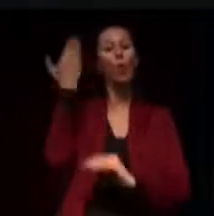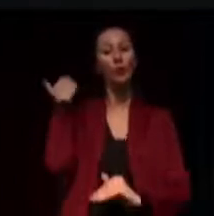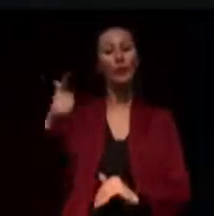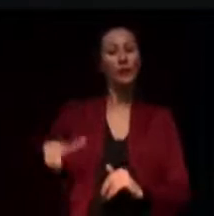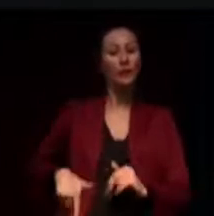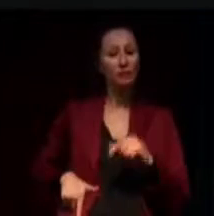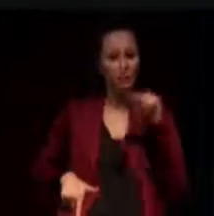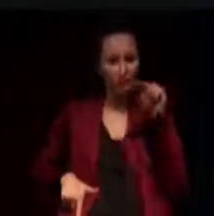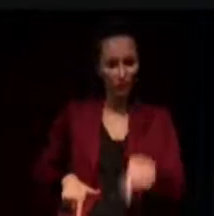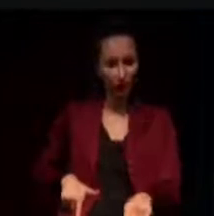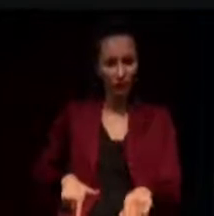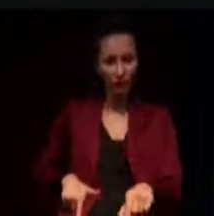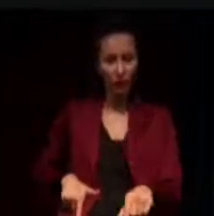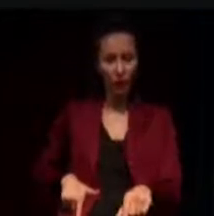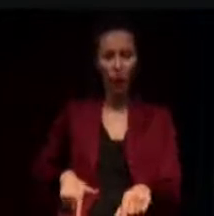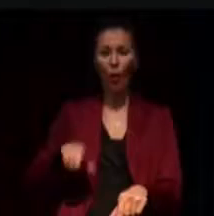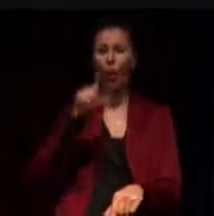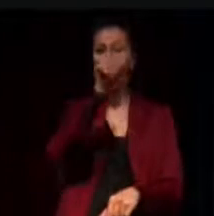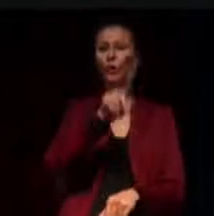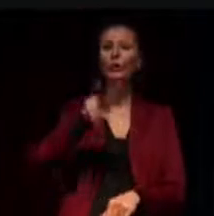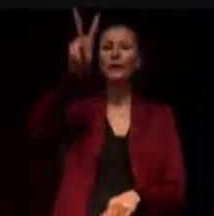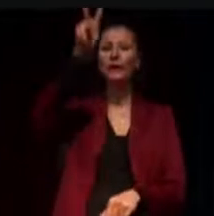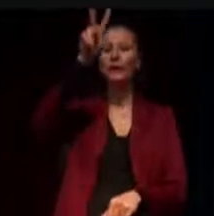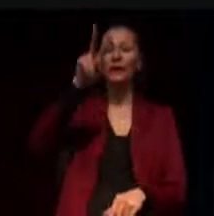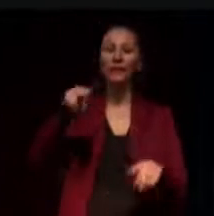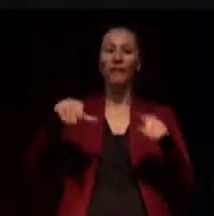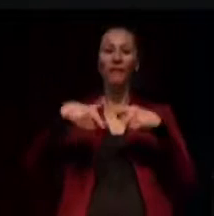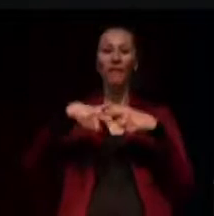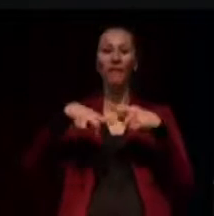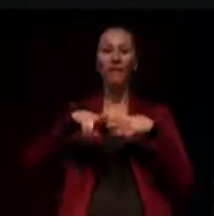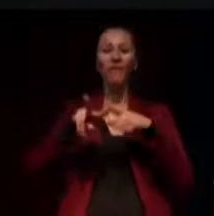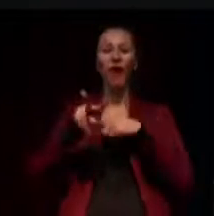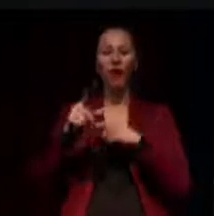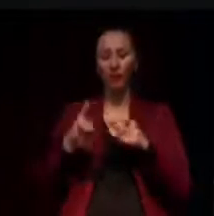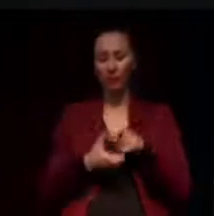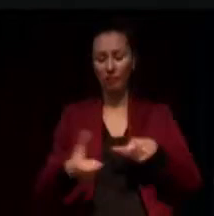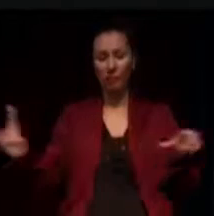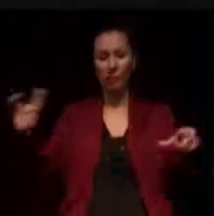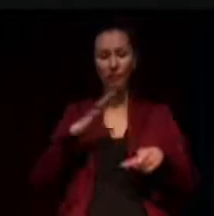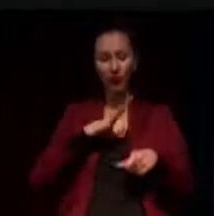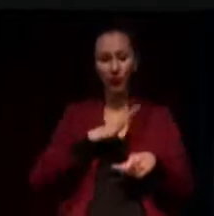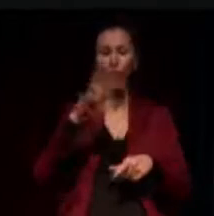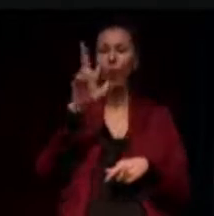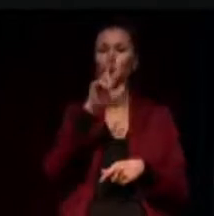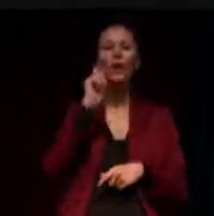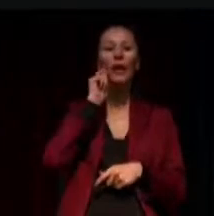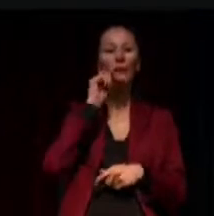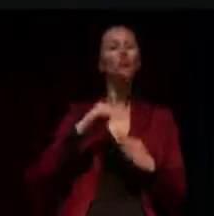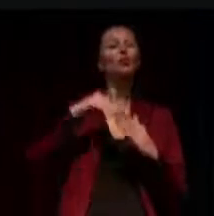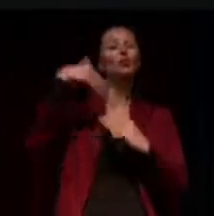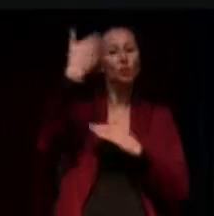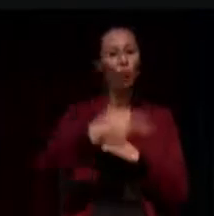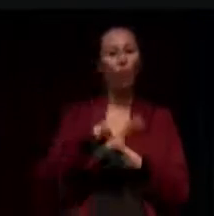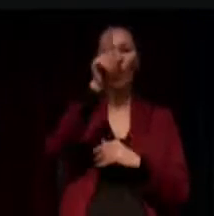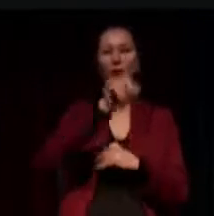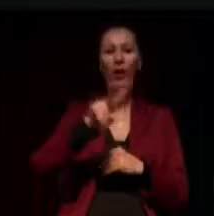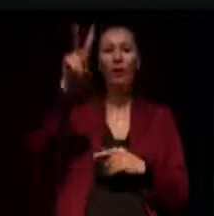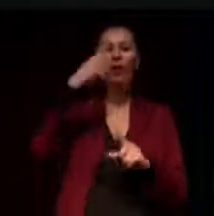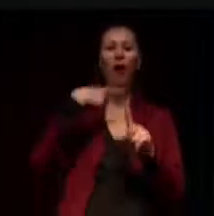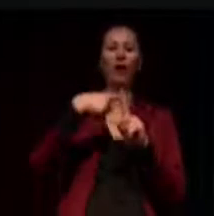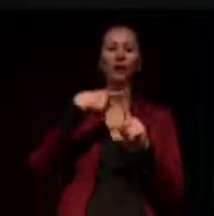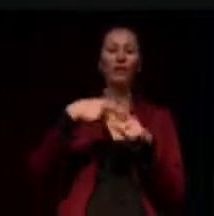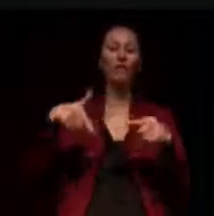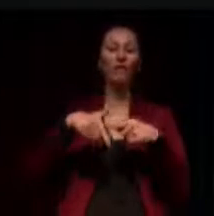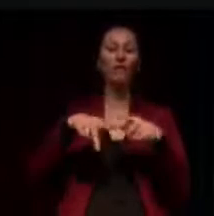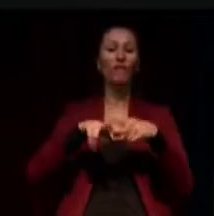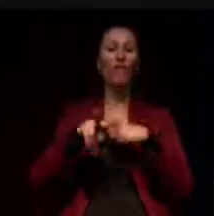İzmir'de 17 aktif fay hattı vardı. 30 Ekim sonrasında da İzmir'de 17 aktif fay hattı